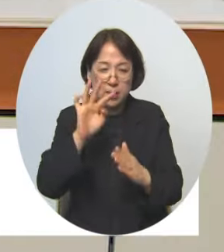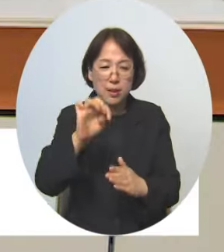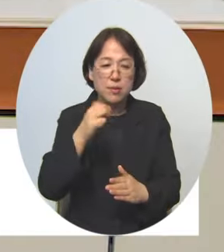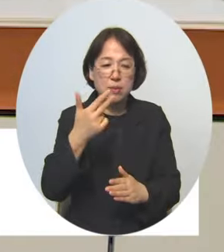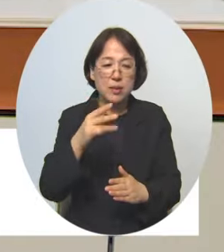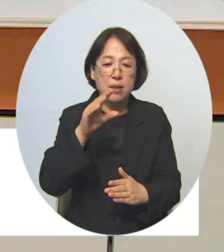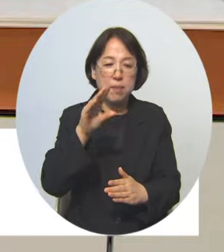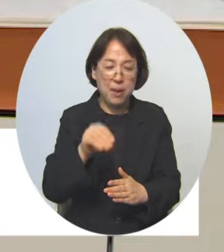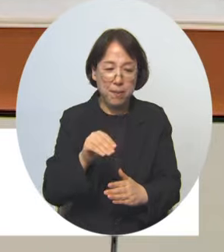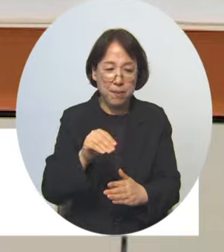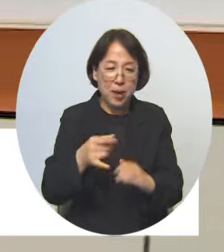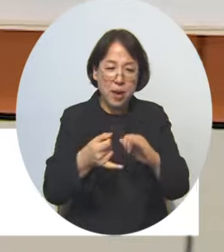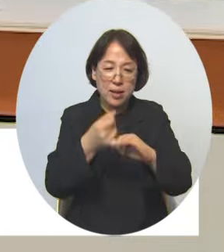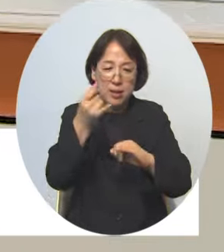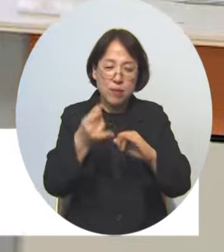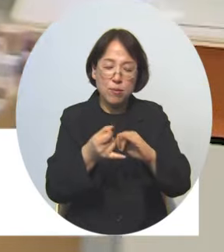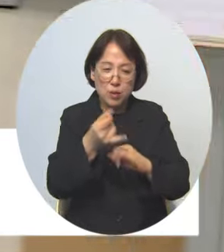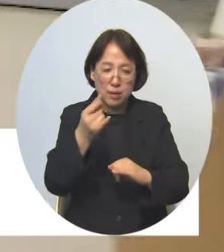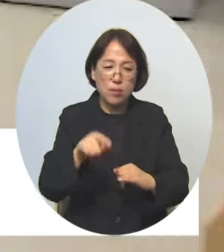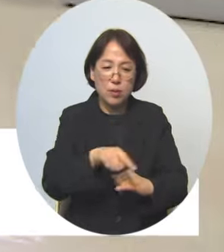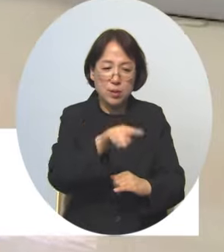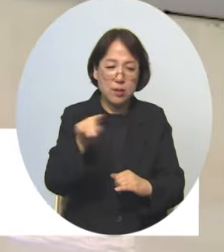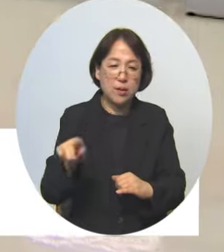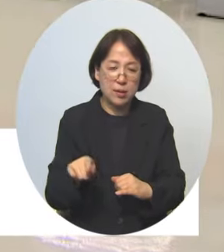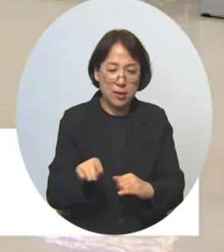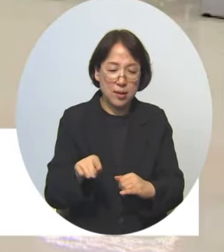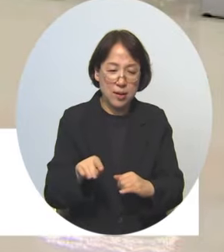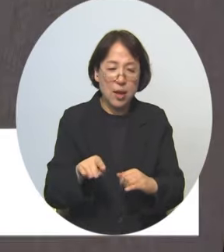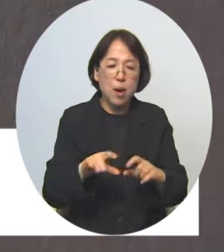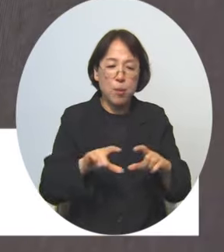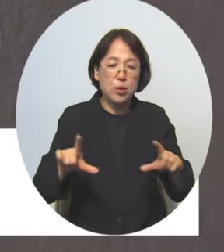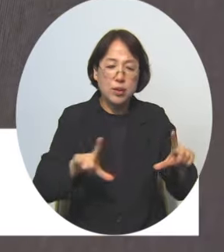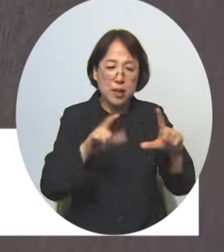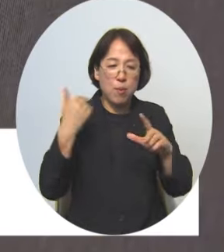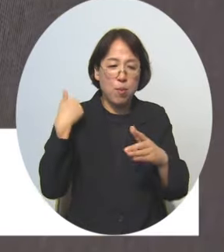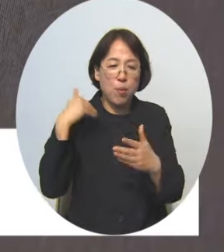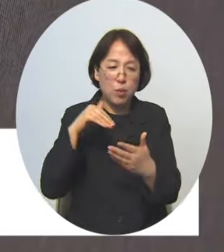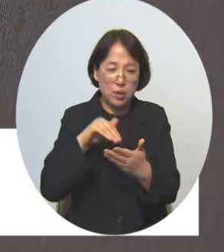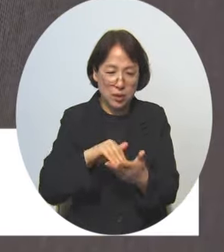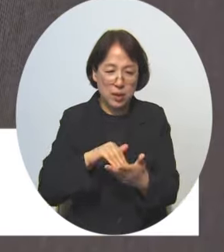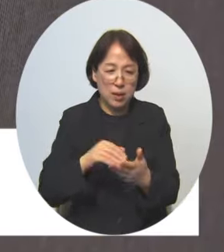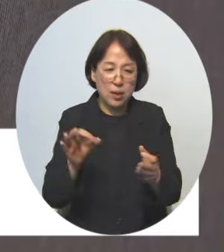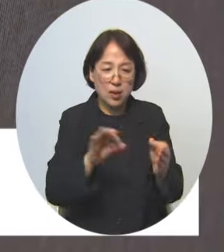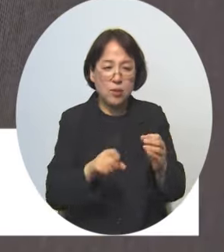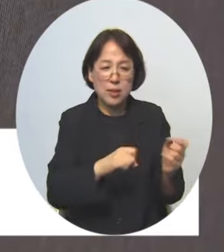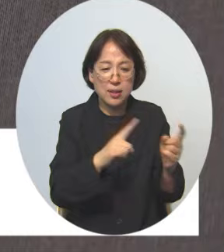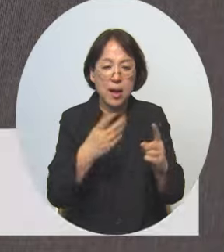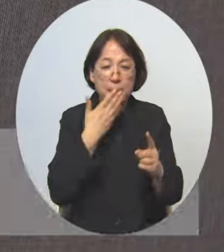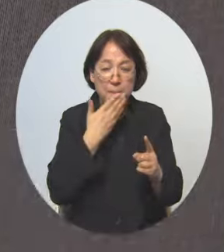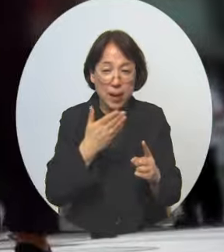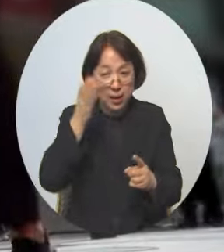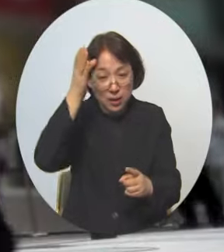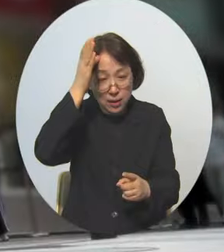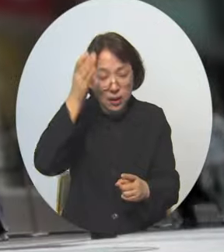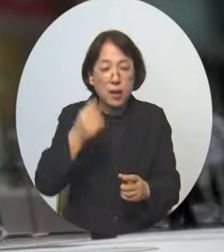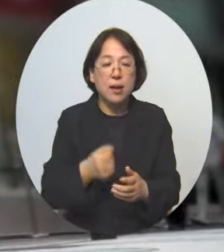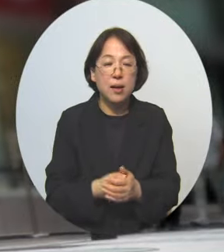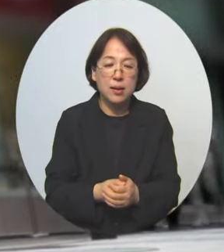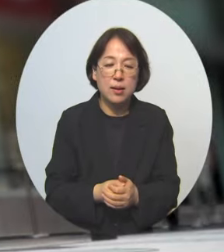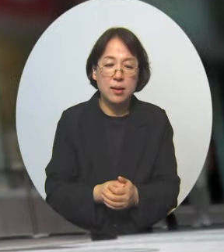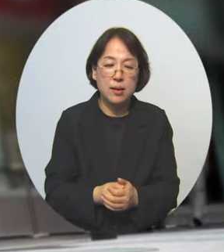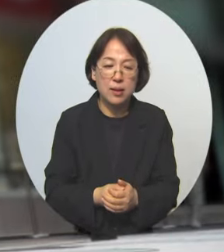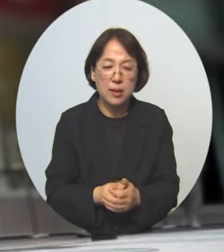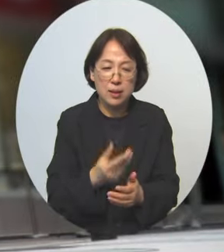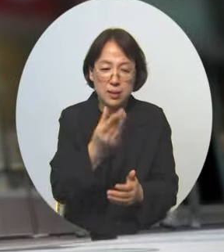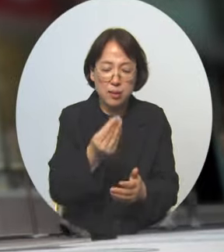채무 연체자분들의 일상으로의 복귀와 경제적 재기가 가능할 것으로 기대가 됩니다. 단